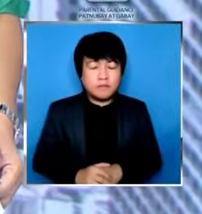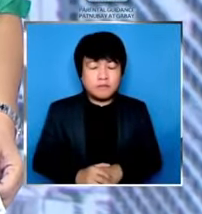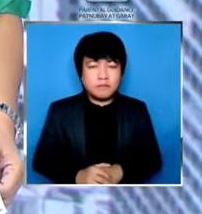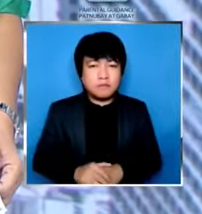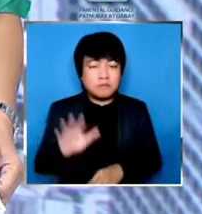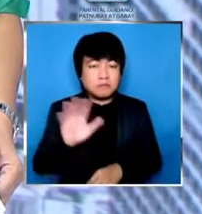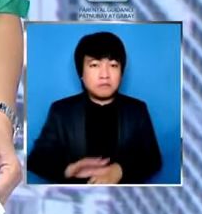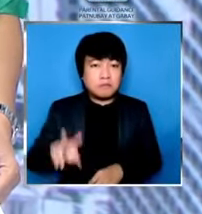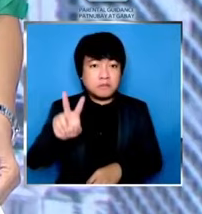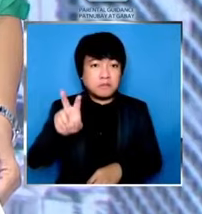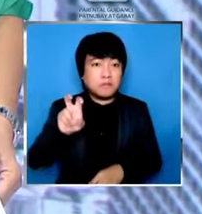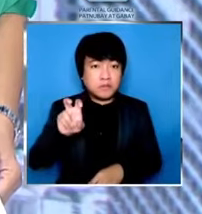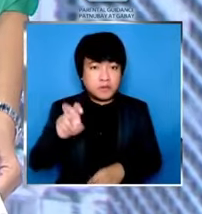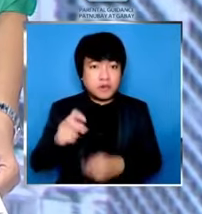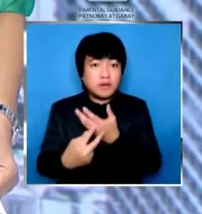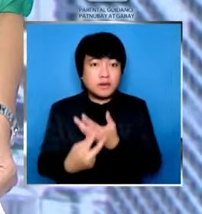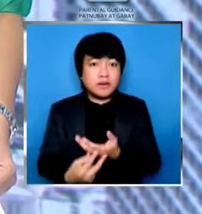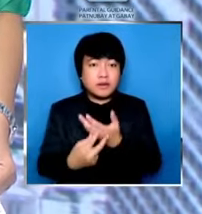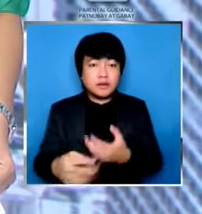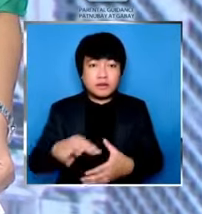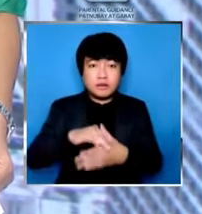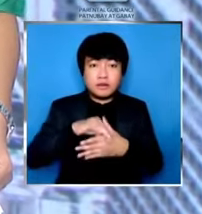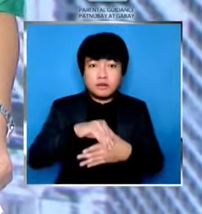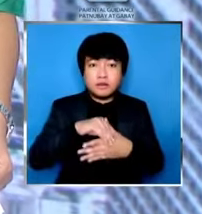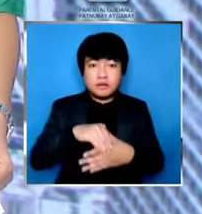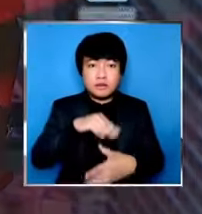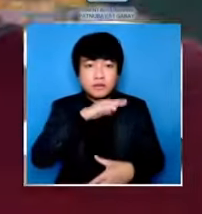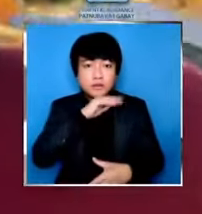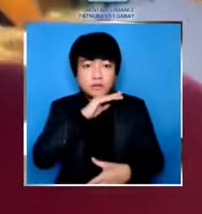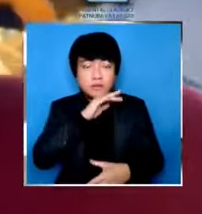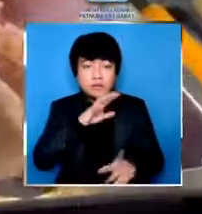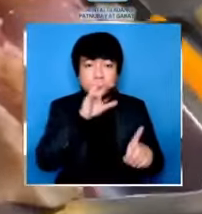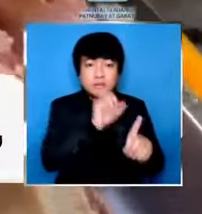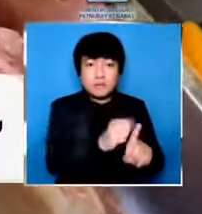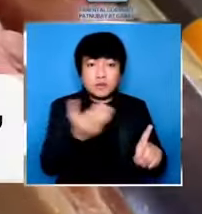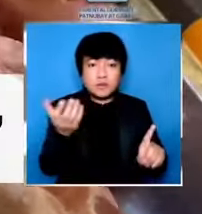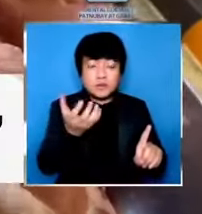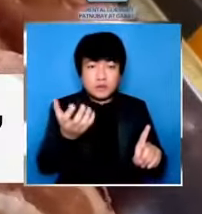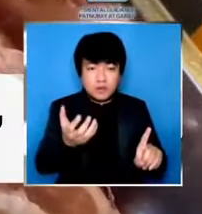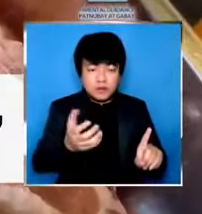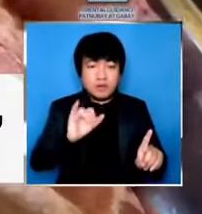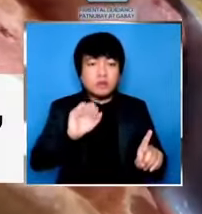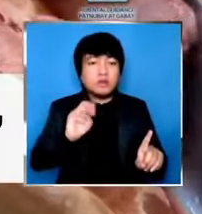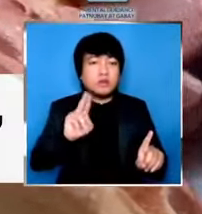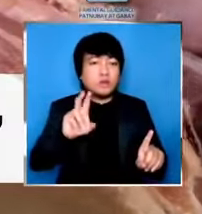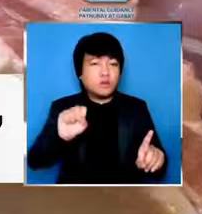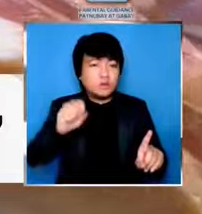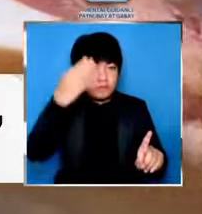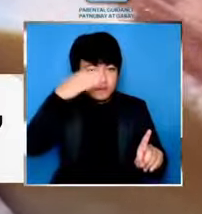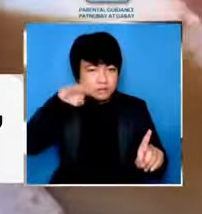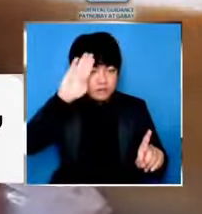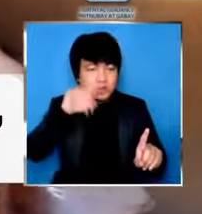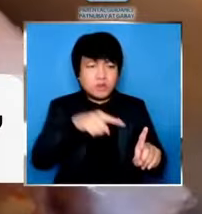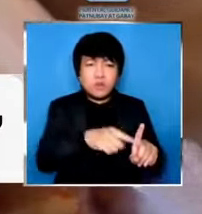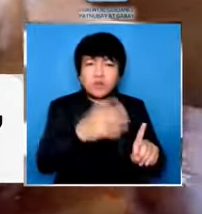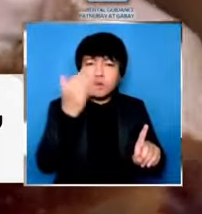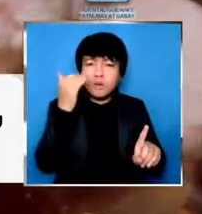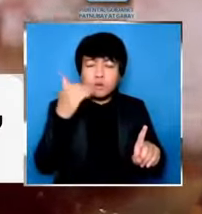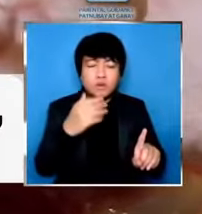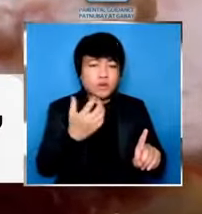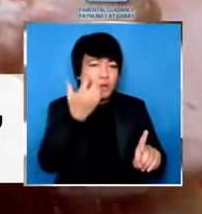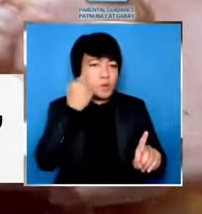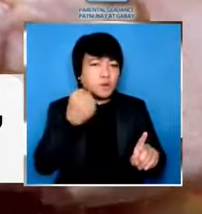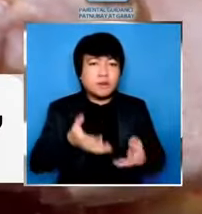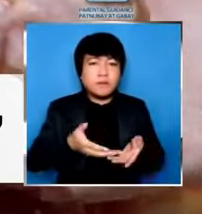baboy kinumpiska sa Imus, Cavite. Ayon sa mga taga National Meat Inspection Service, kulang sa permit at certification ang mga nagtitinda. Bukod